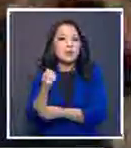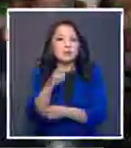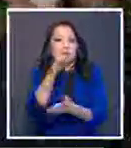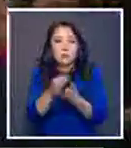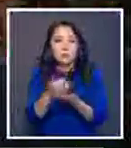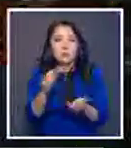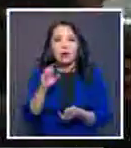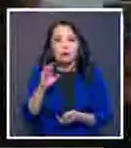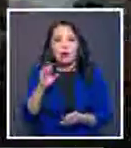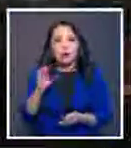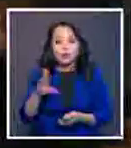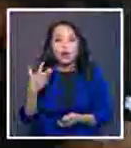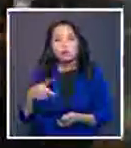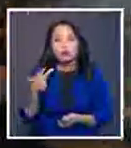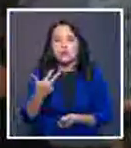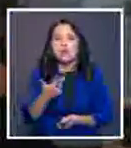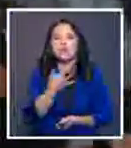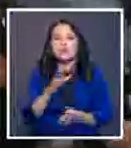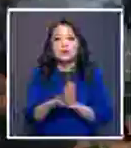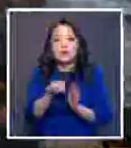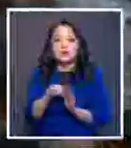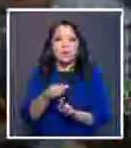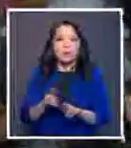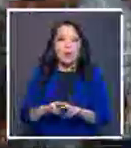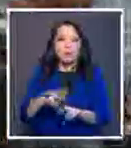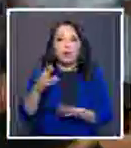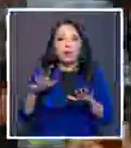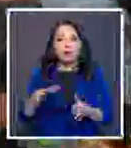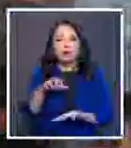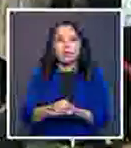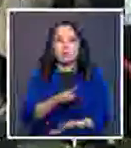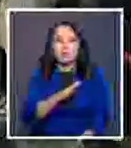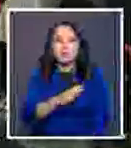жетті. Ал Бабанов 33%-ға жуық дауыспен екінші орыннан көрінді.